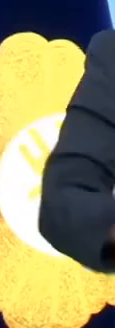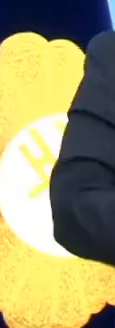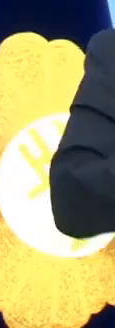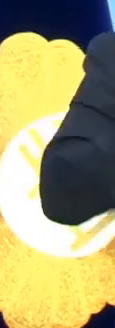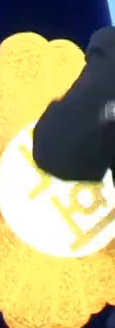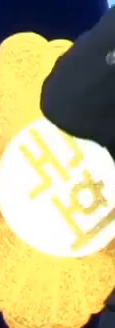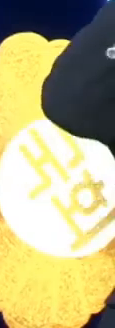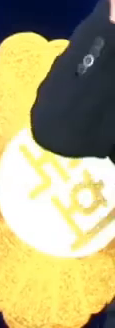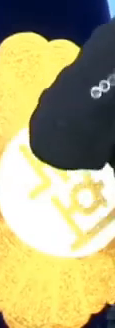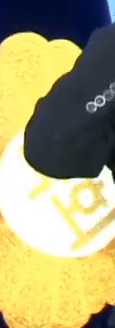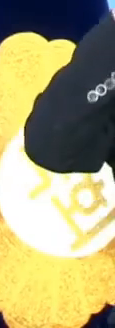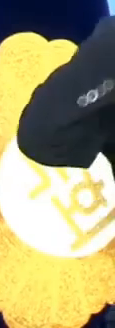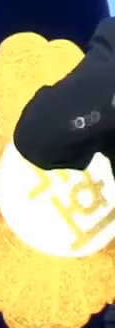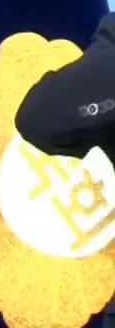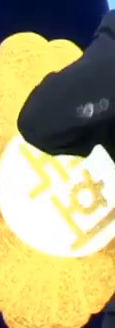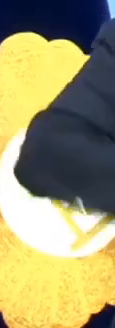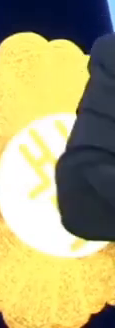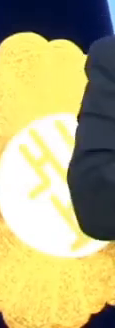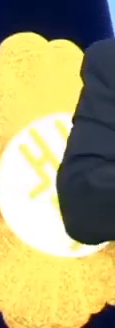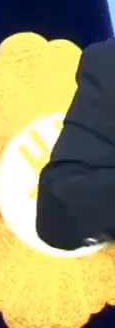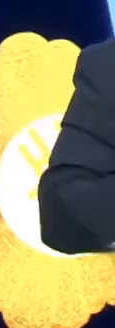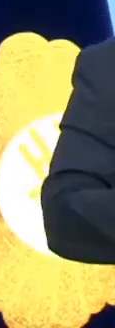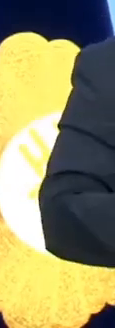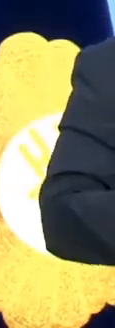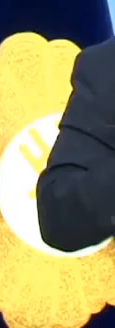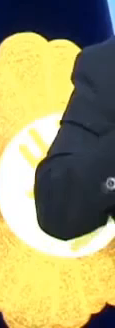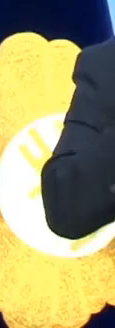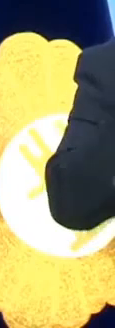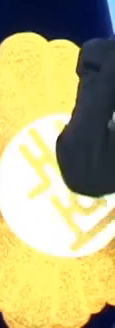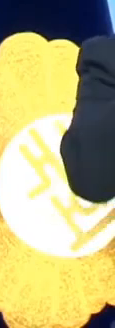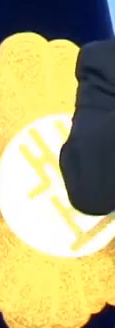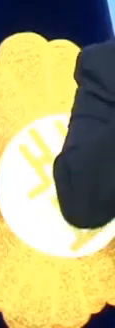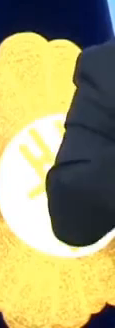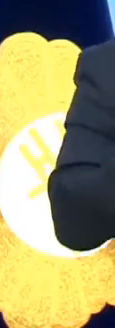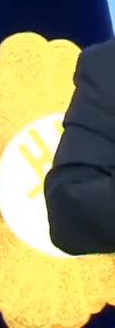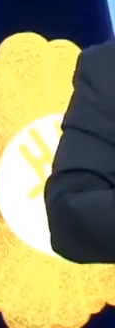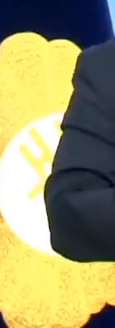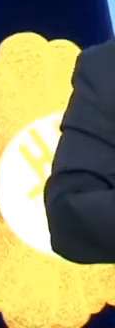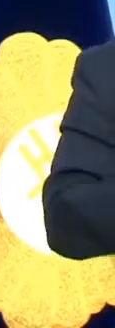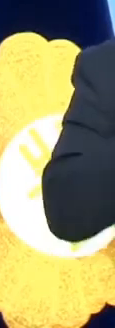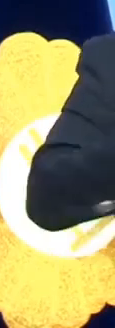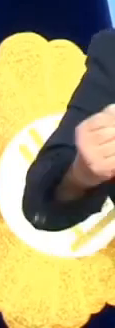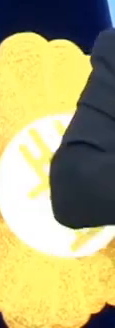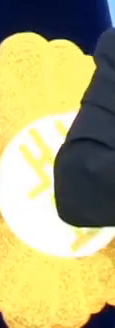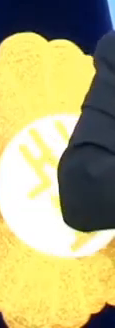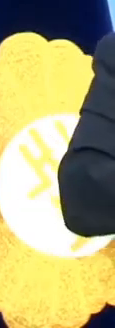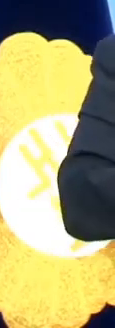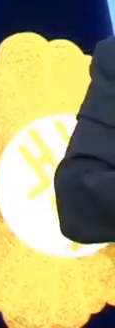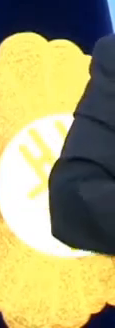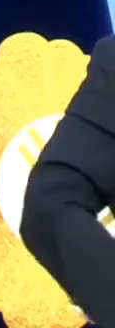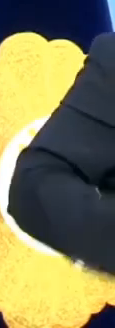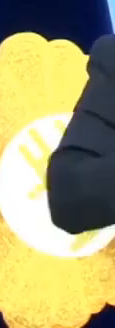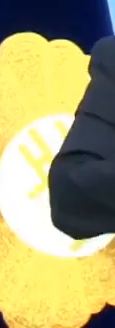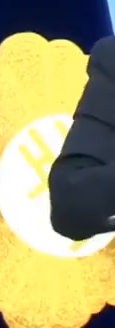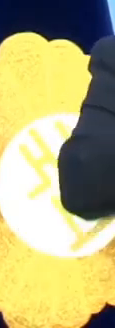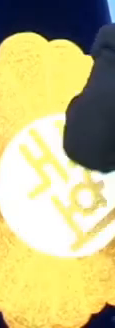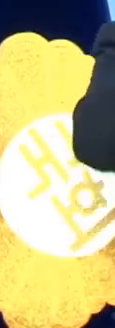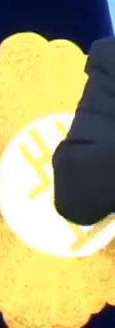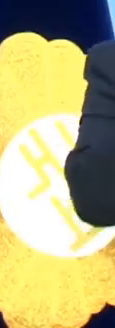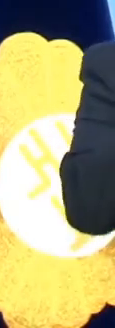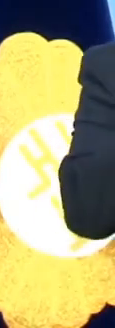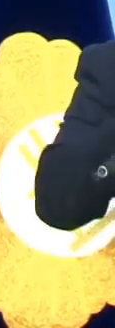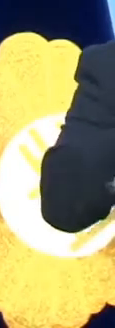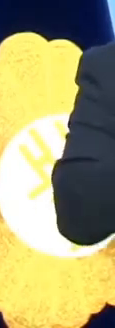교육 프로그램 마련 풍력 으로 보다 동을 보호하지 않을 경우 이를 아동학대로 규정하는 등 사회적 보호